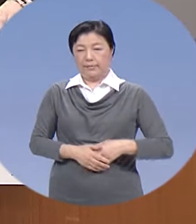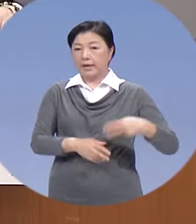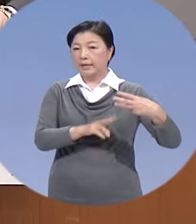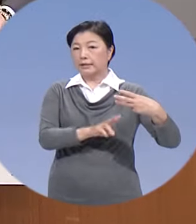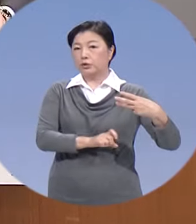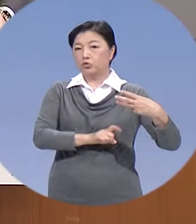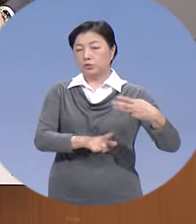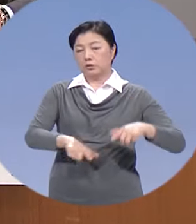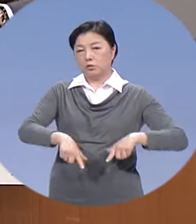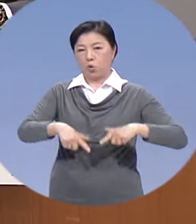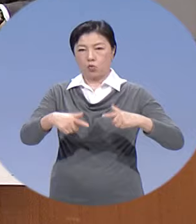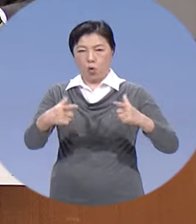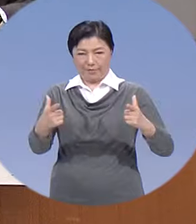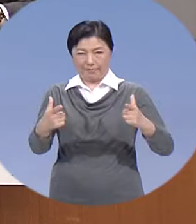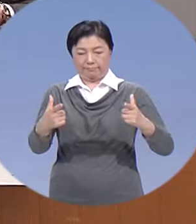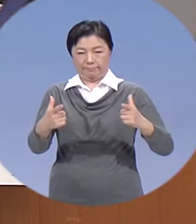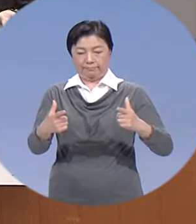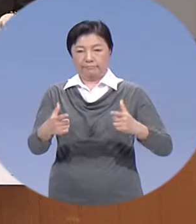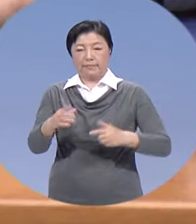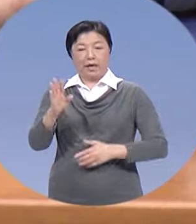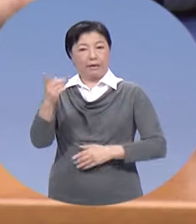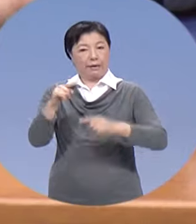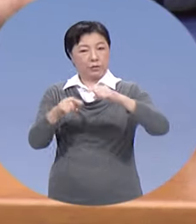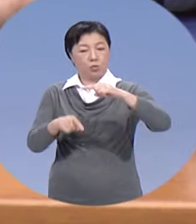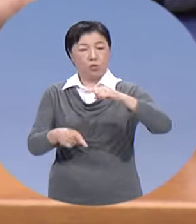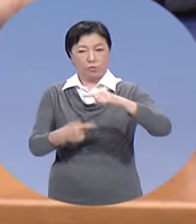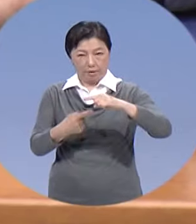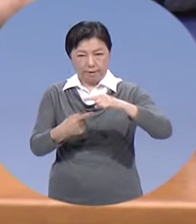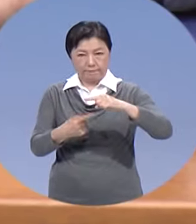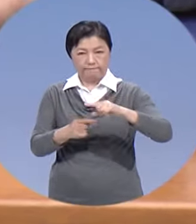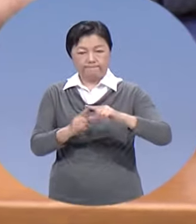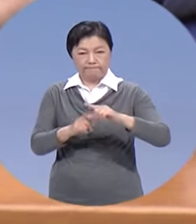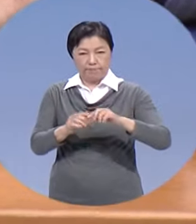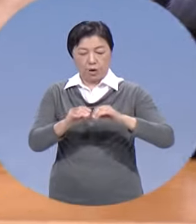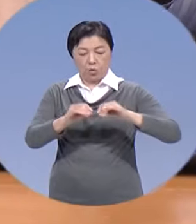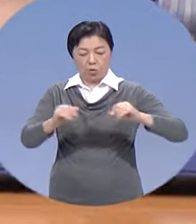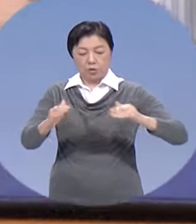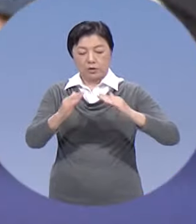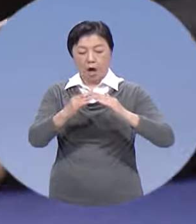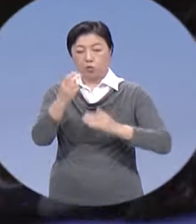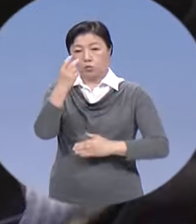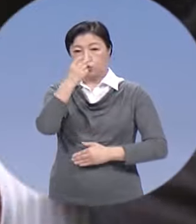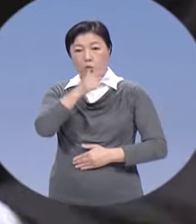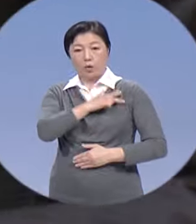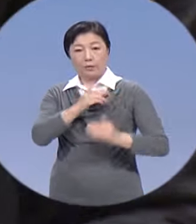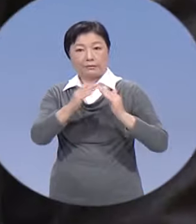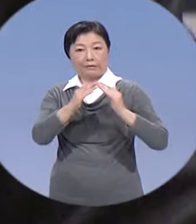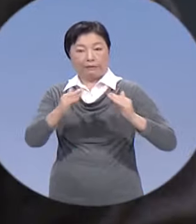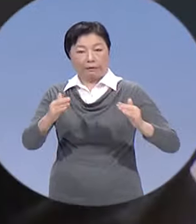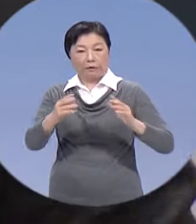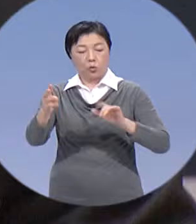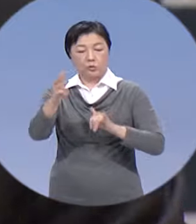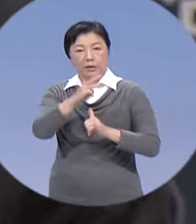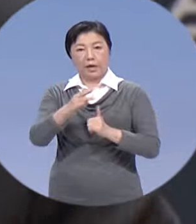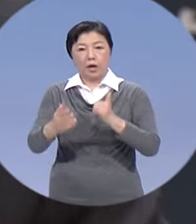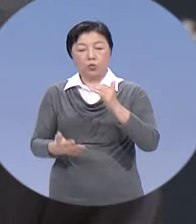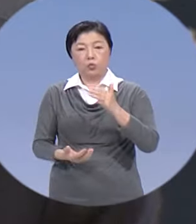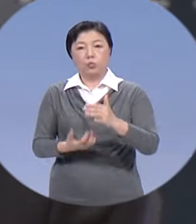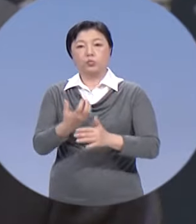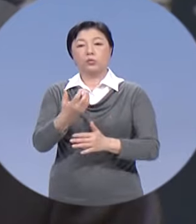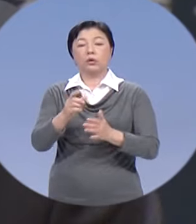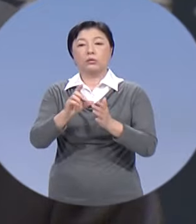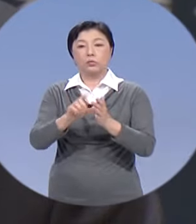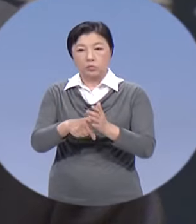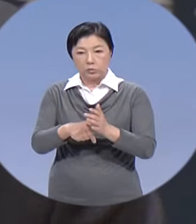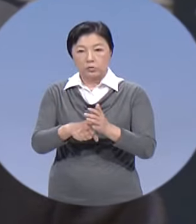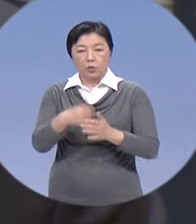21日木曜日、県庁で千葉県土地家屋調査士会との災害時における住家被害